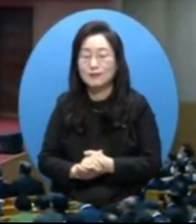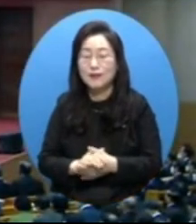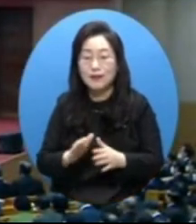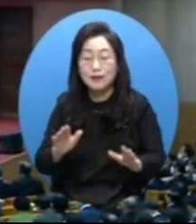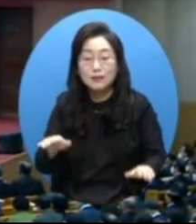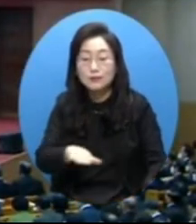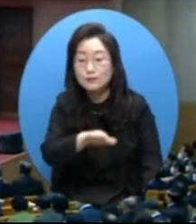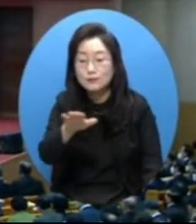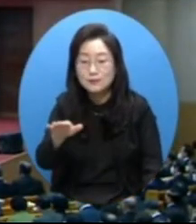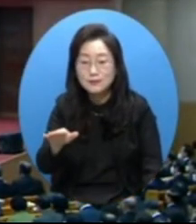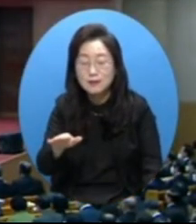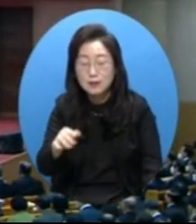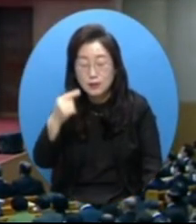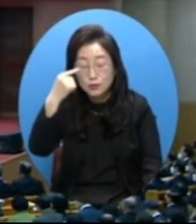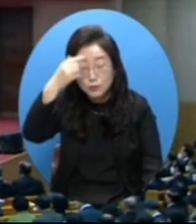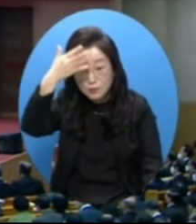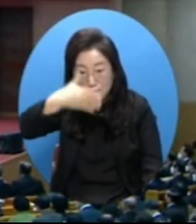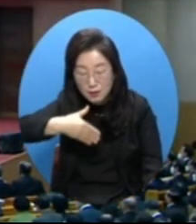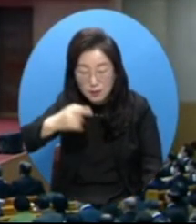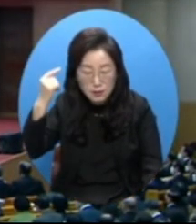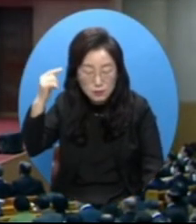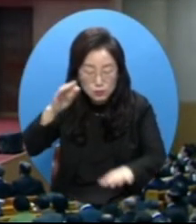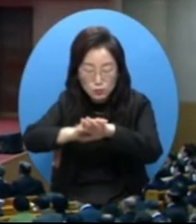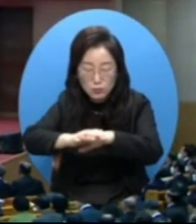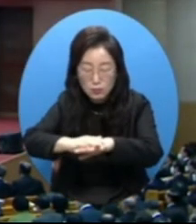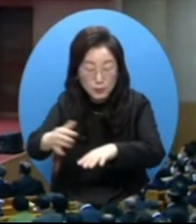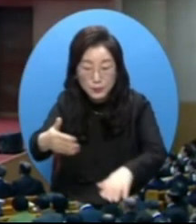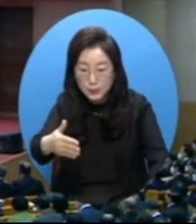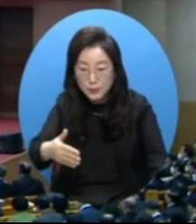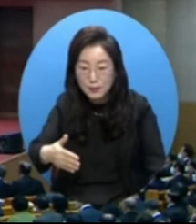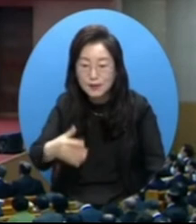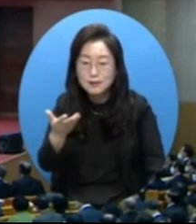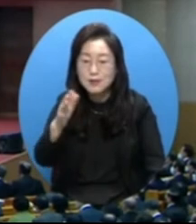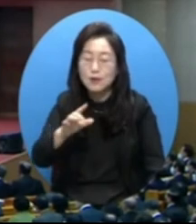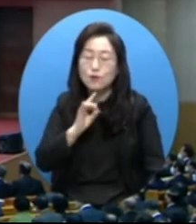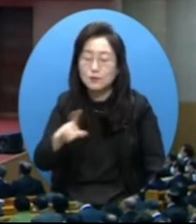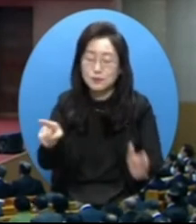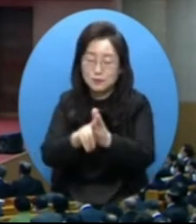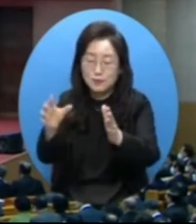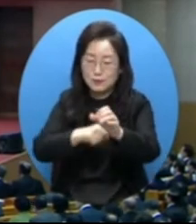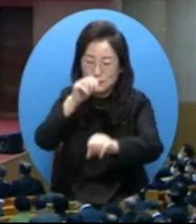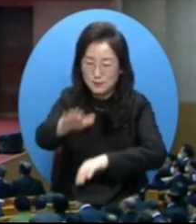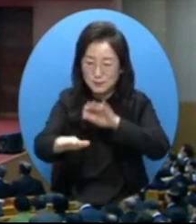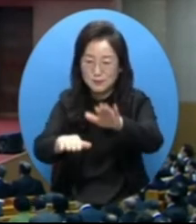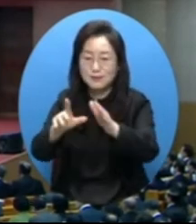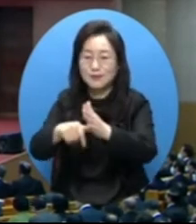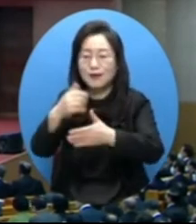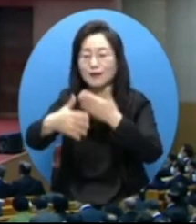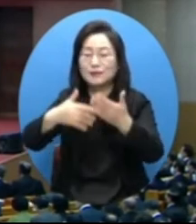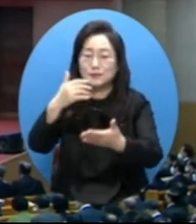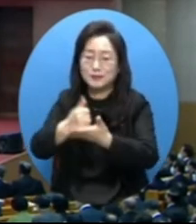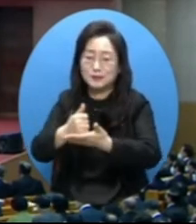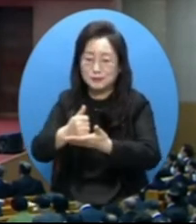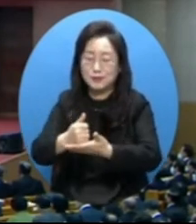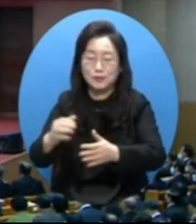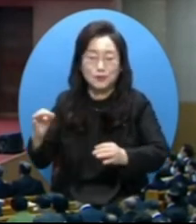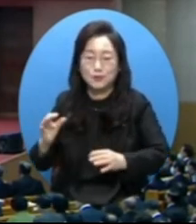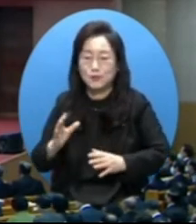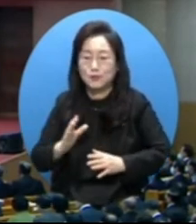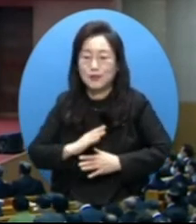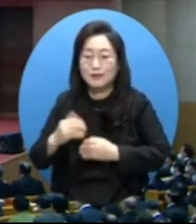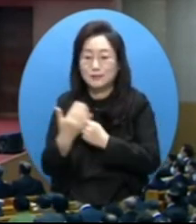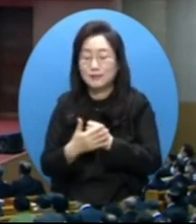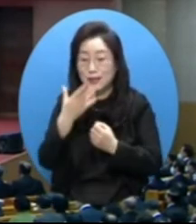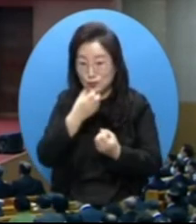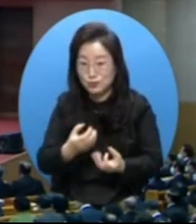눈에는 아무 보이는 것도 없어도 손에 잡히는 것도 오직 믿음으로 존재해 나갈 때 하나님께서 우리에게 놀라운